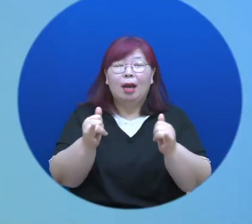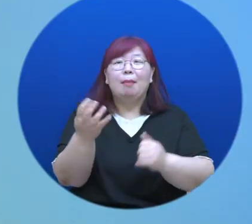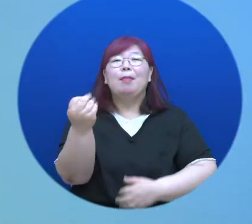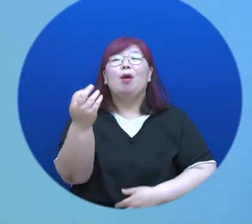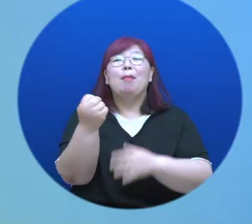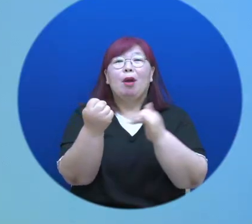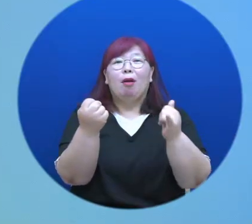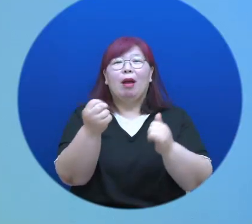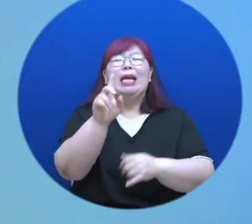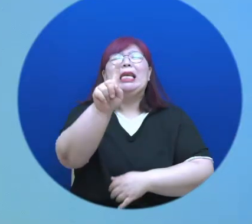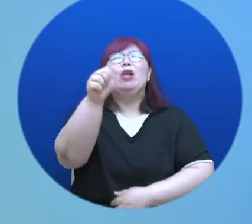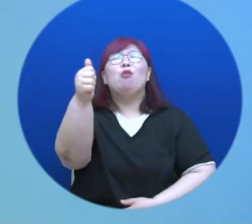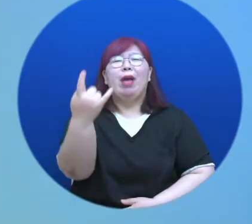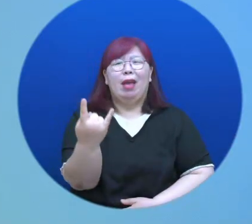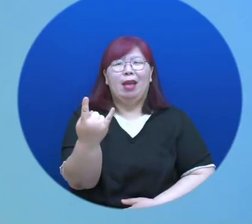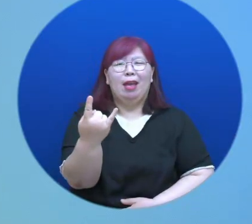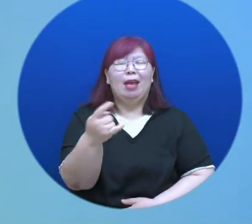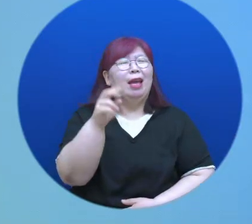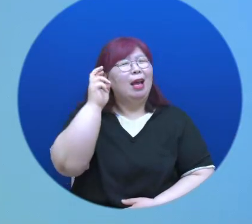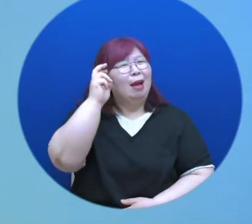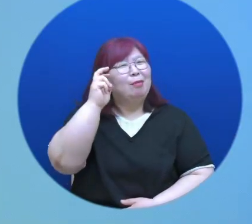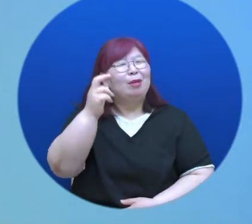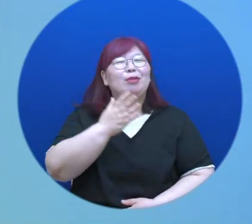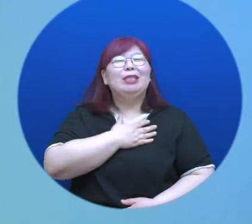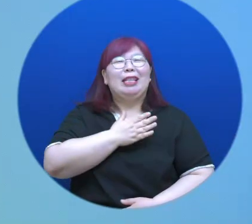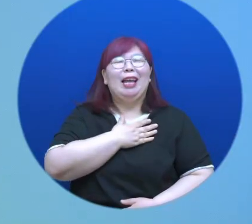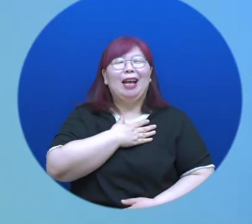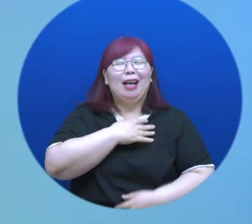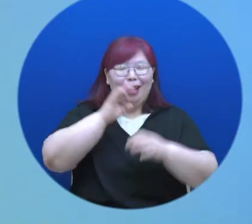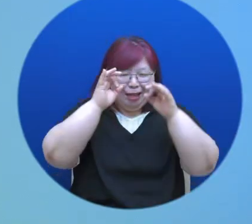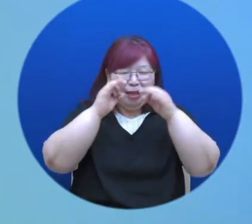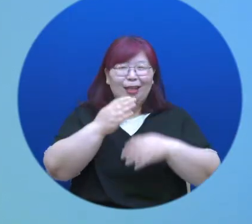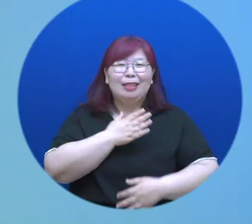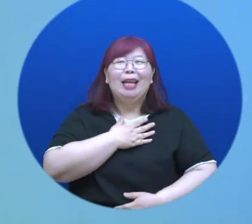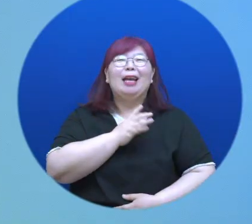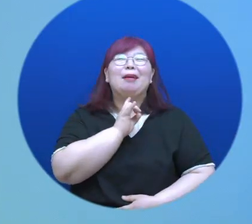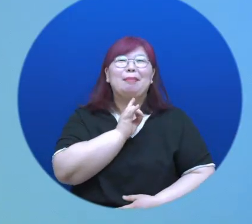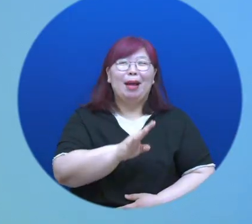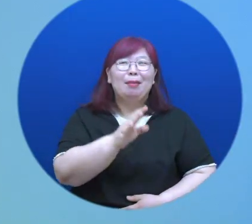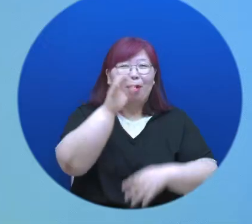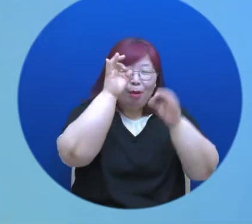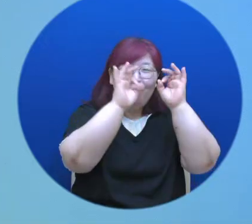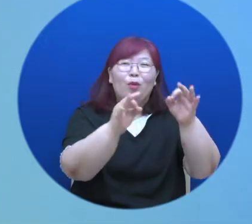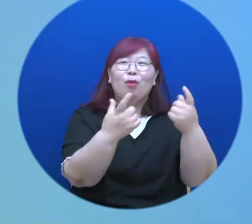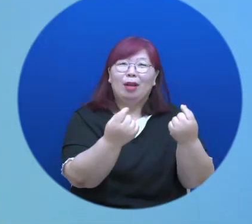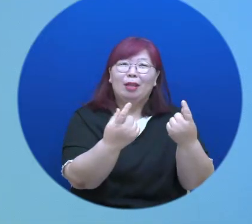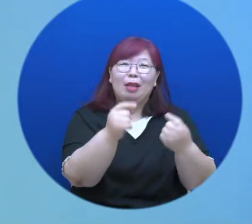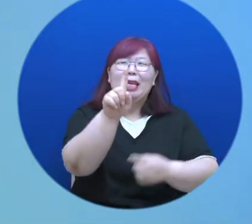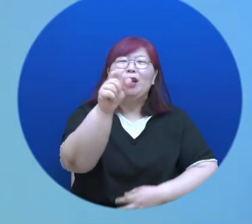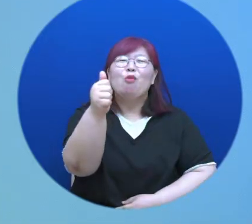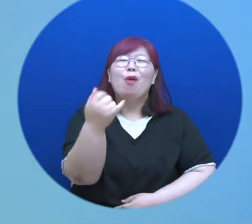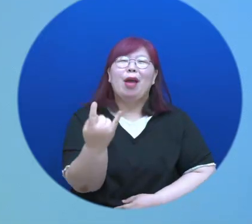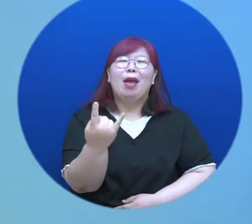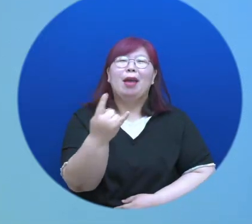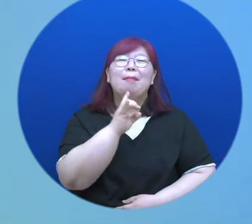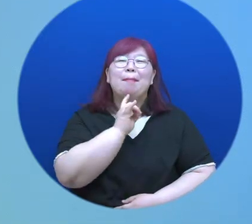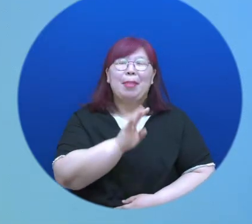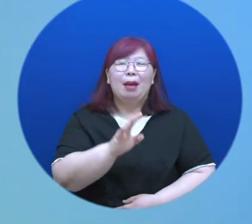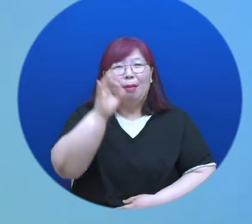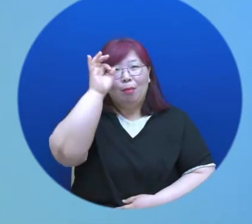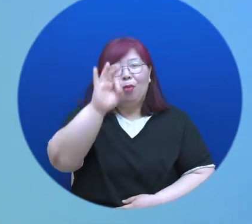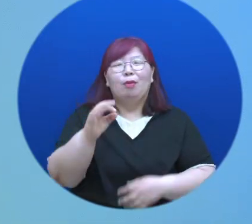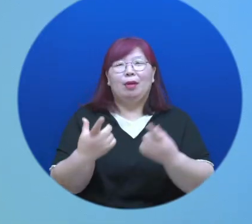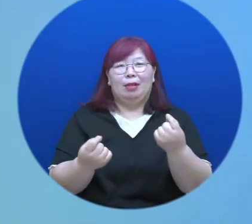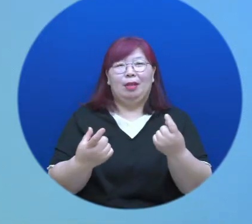1회. 이거 아무리 봐도 저예요. 제가 봐도 이게 조회수가 올라가나 저도 모르겠는데 저 혼자 본 것